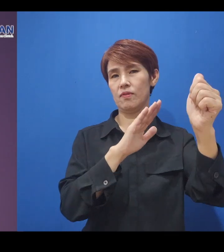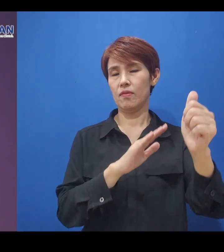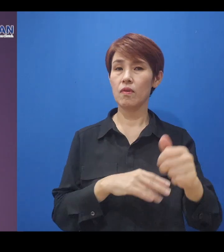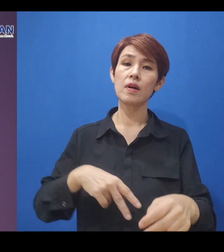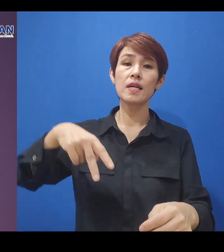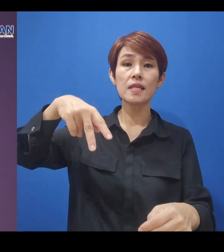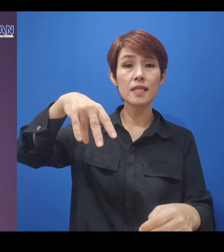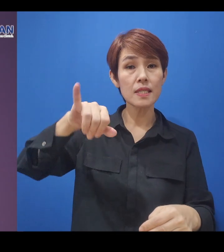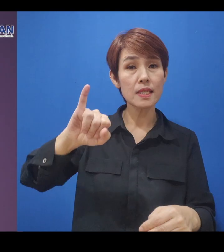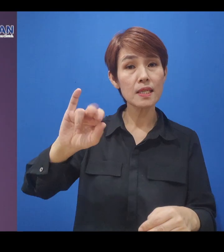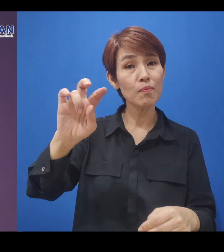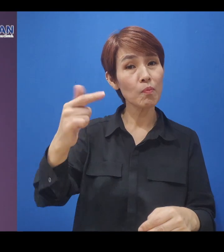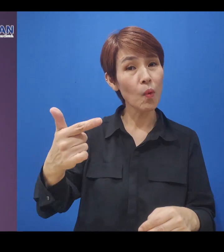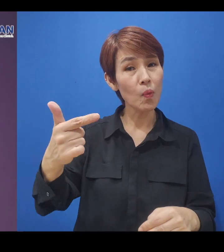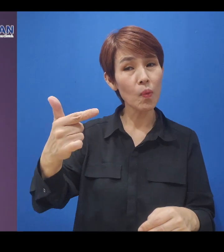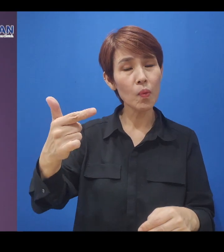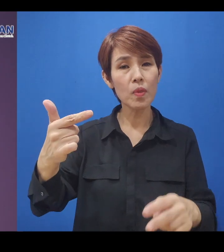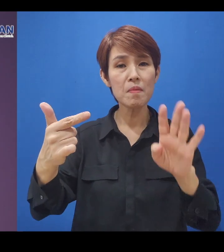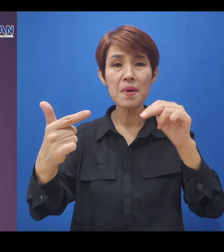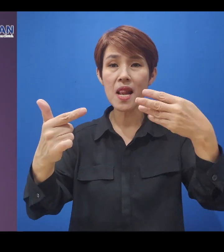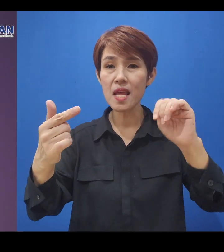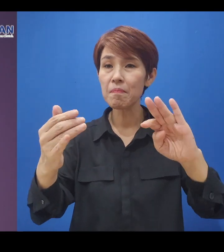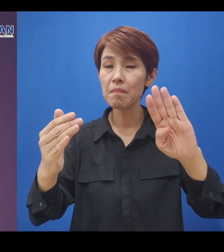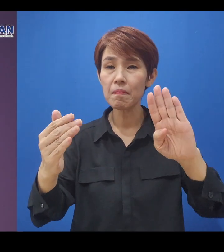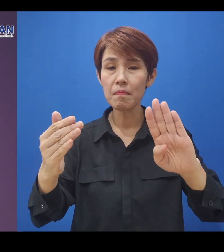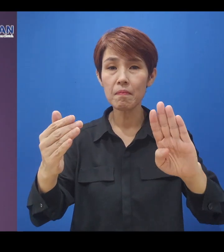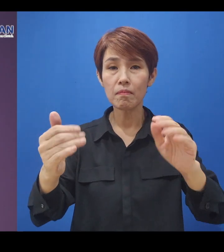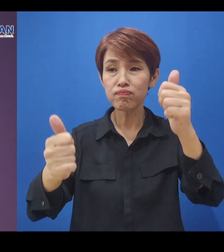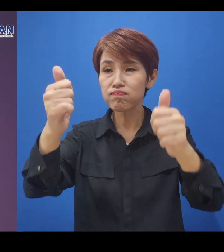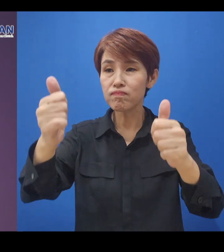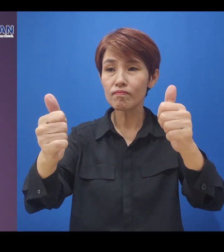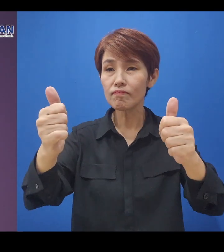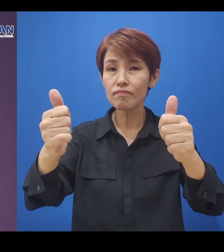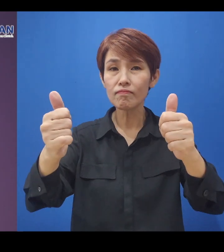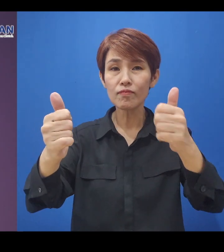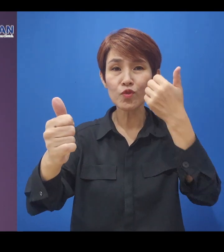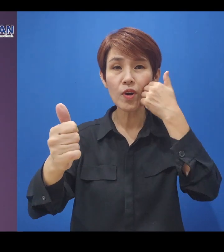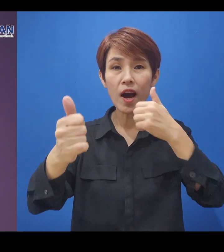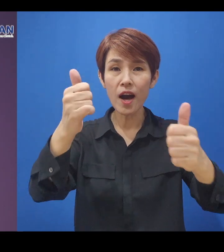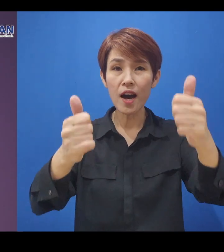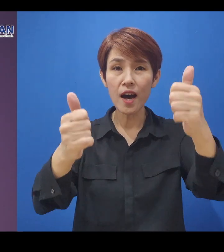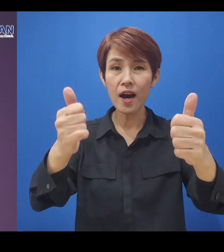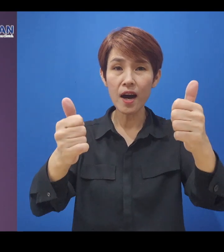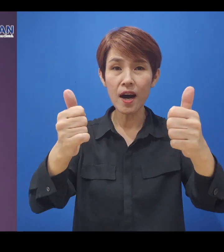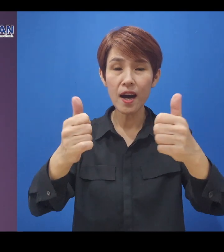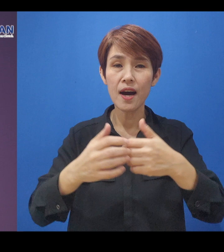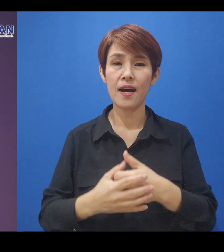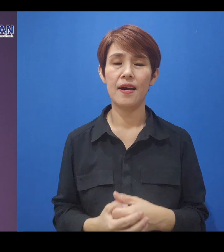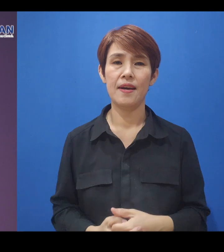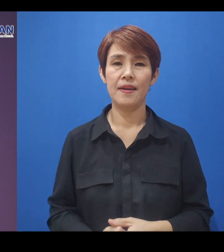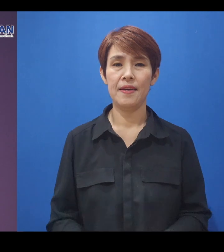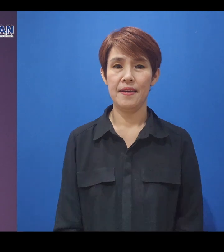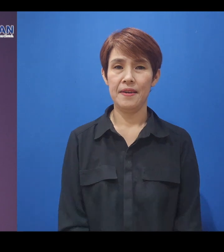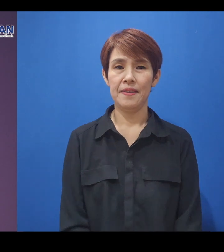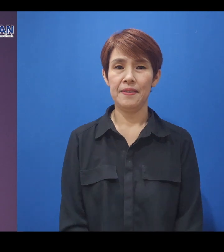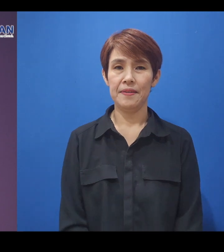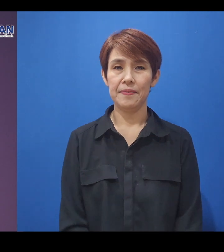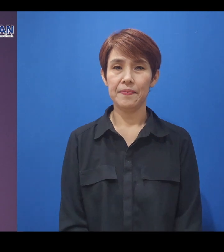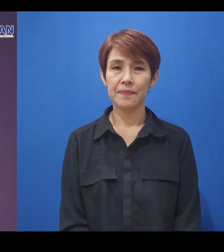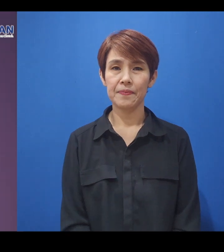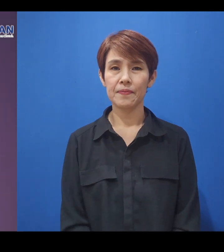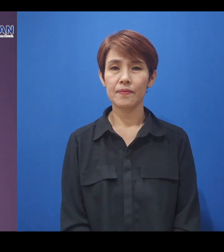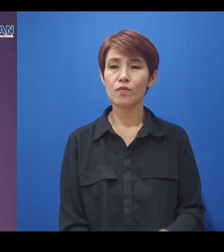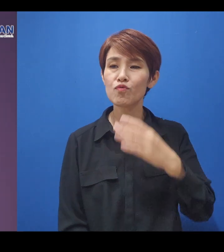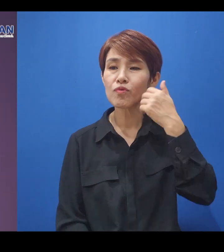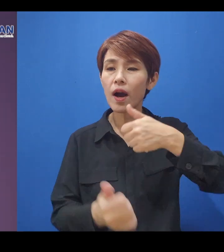이길까요? 시몬이 이길까요? 이 질문에 답하기 위해서 먼저 몇 가지 생각을 해보겠습니다.